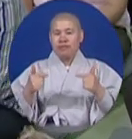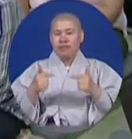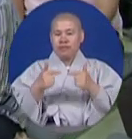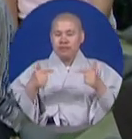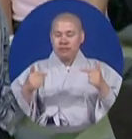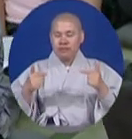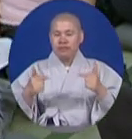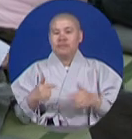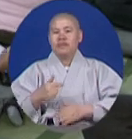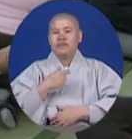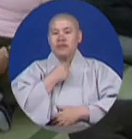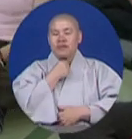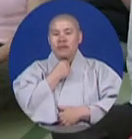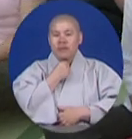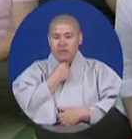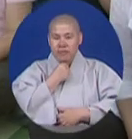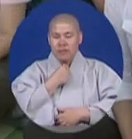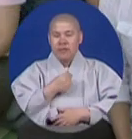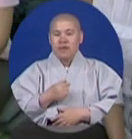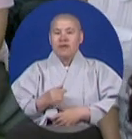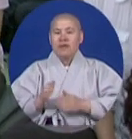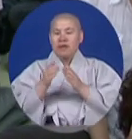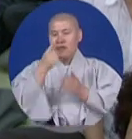되기를 원합니다. 이런 축원을